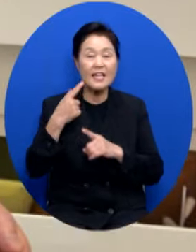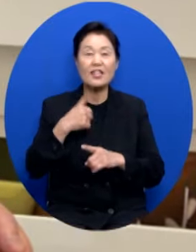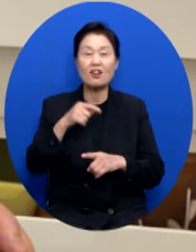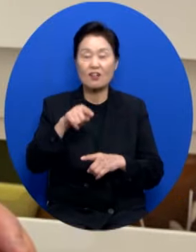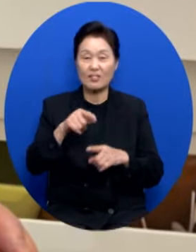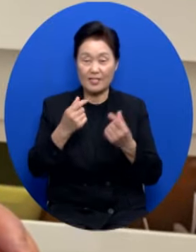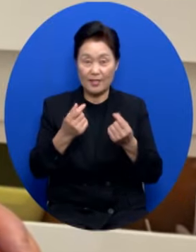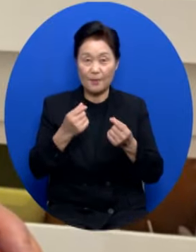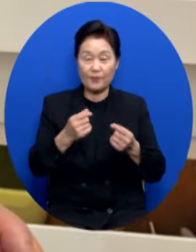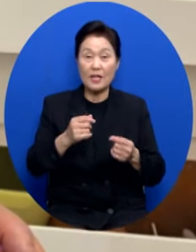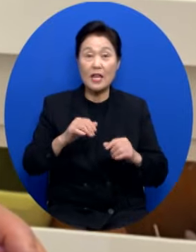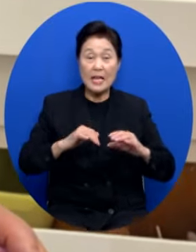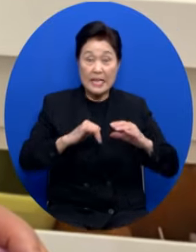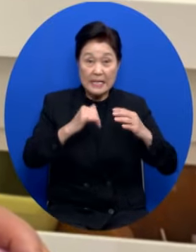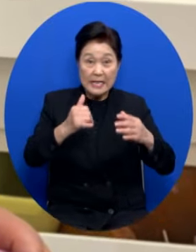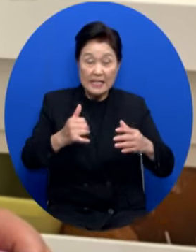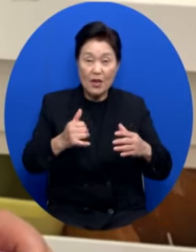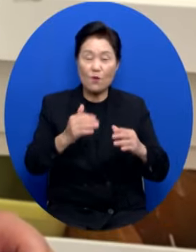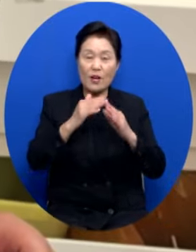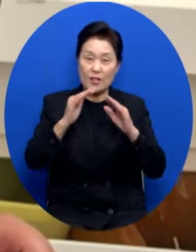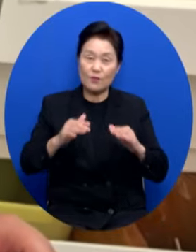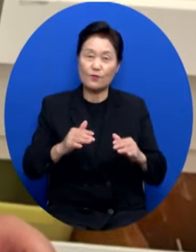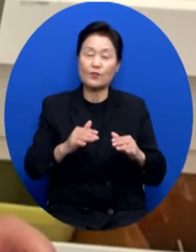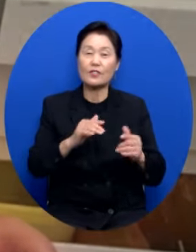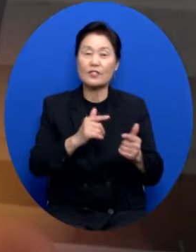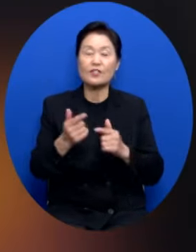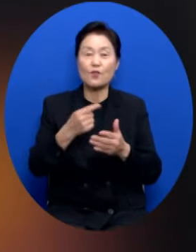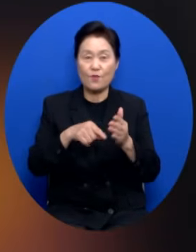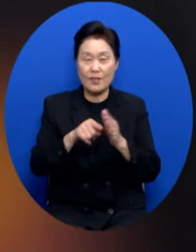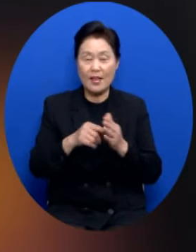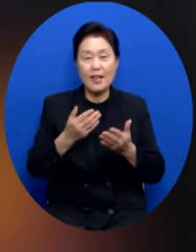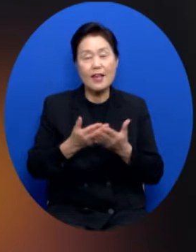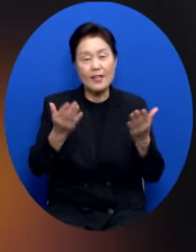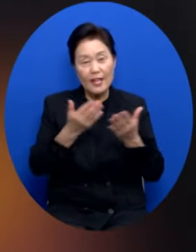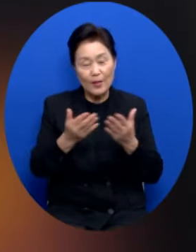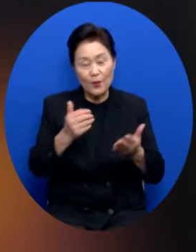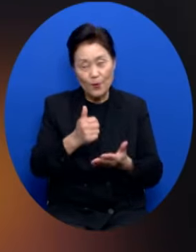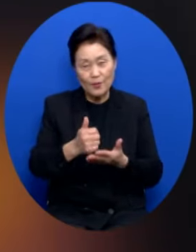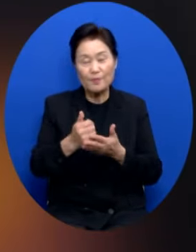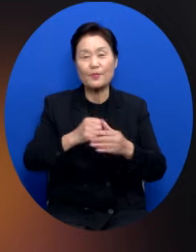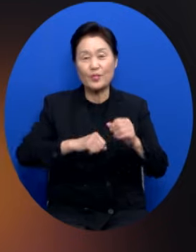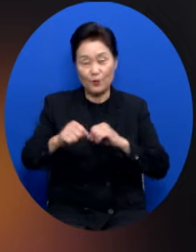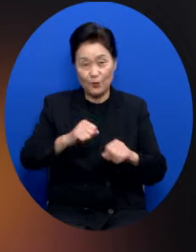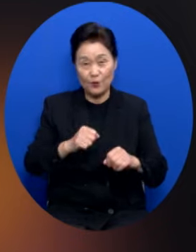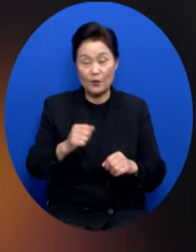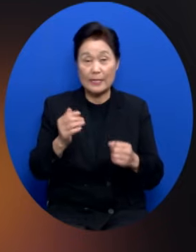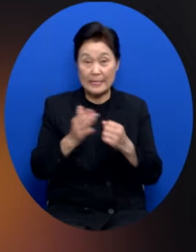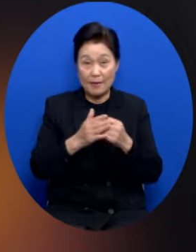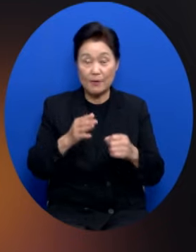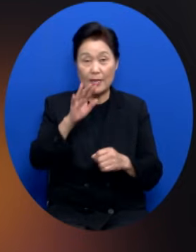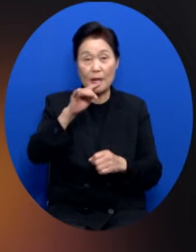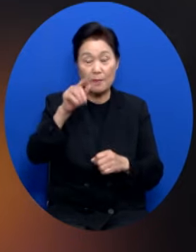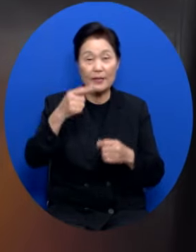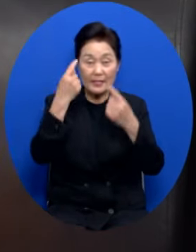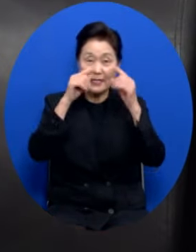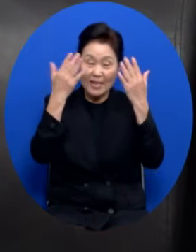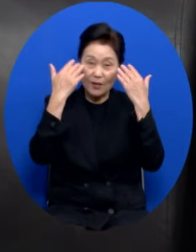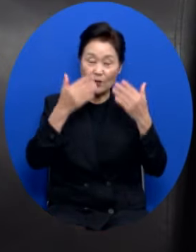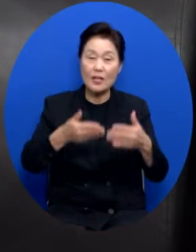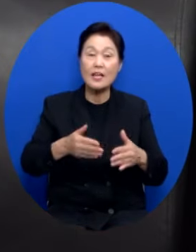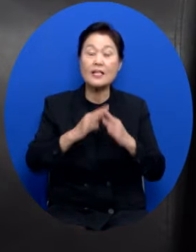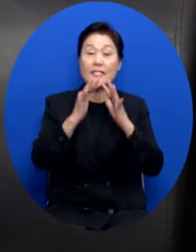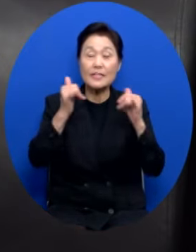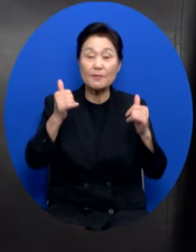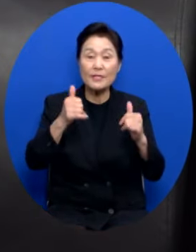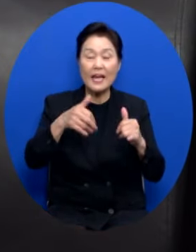것을 세상과 이웃을 위해서 나누고 섬기는 운동입니다. 그래서 백석대학교는 설립자 장종현